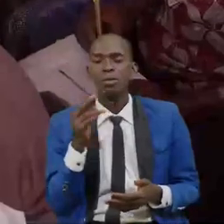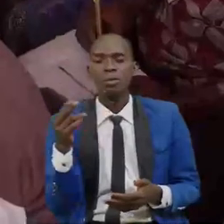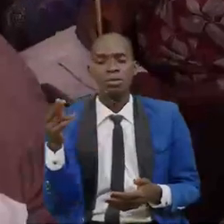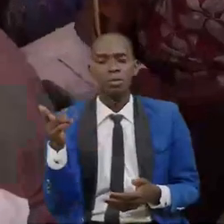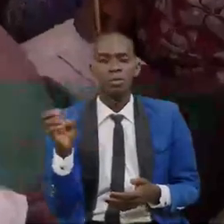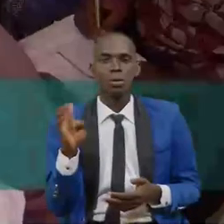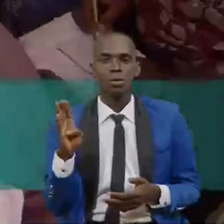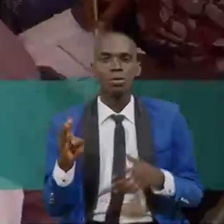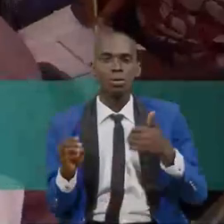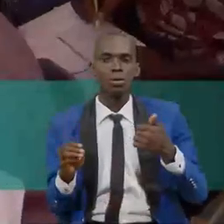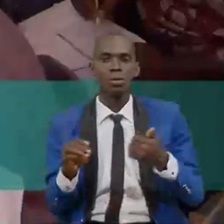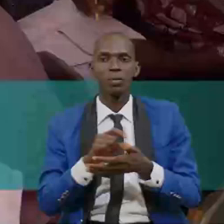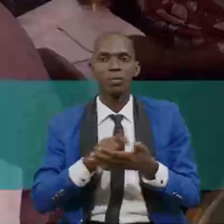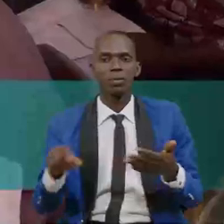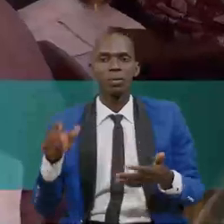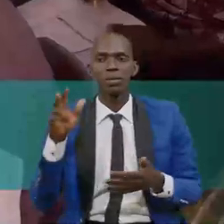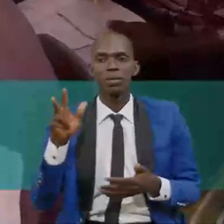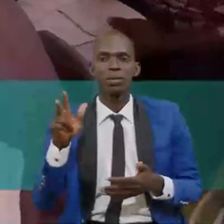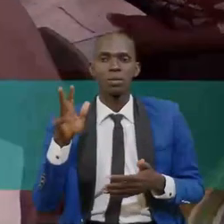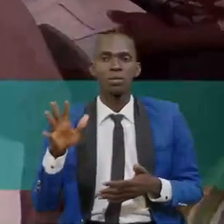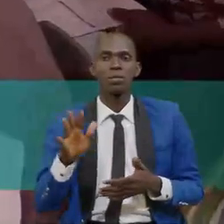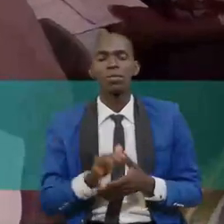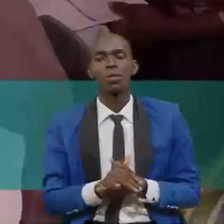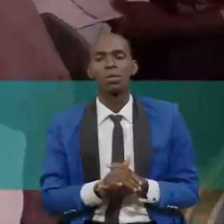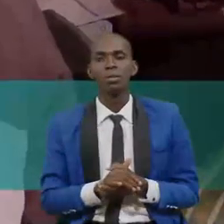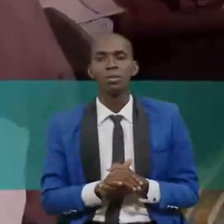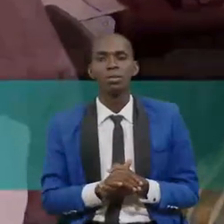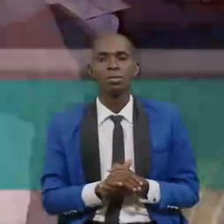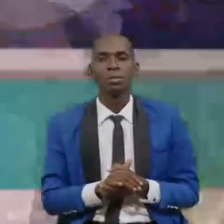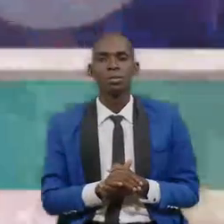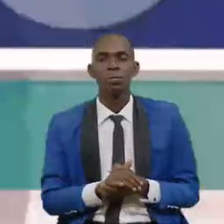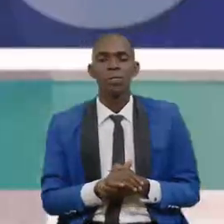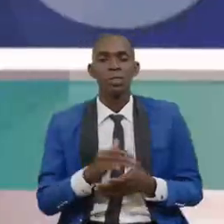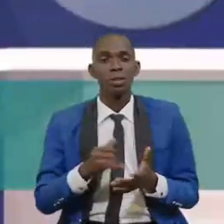10, verset 35.